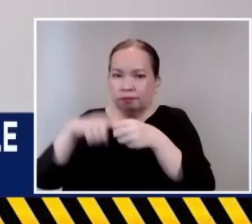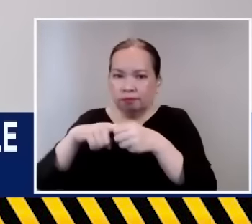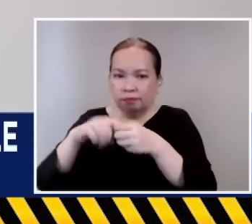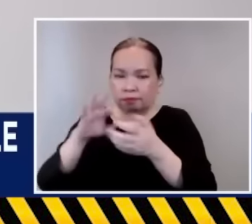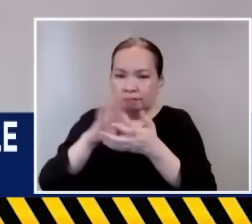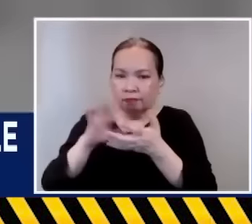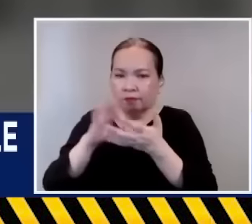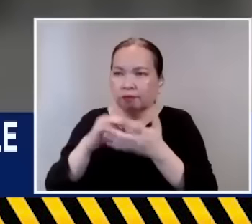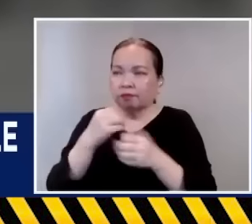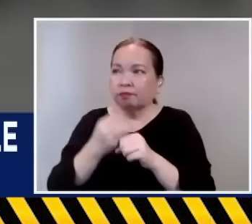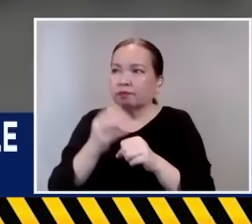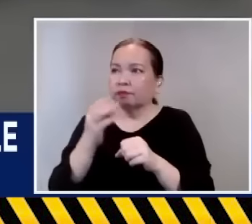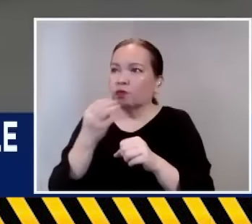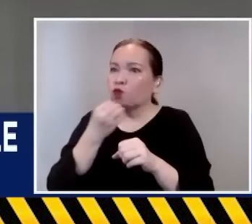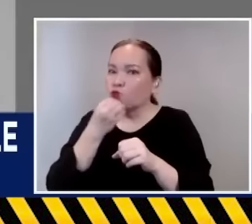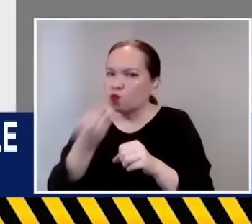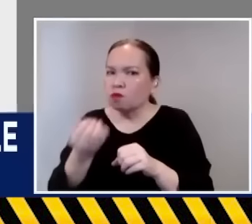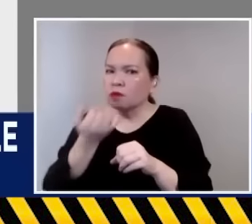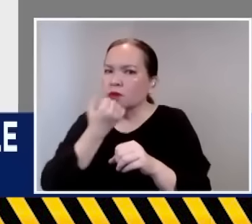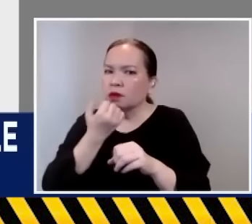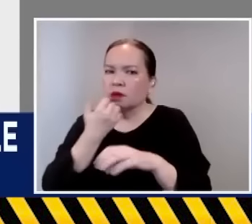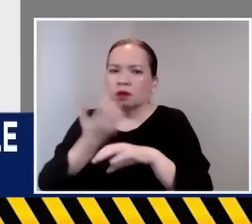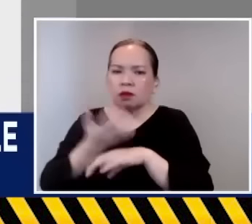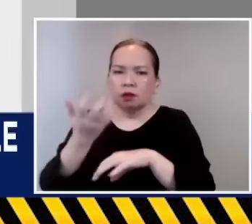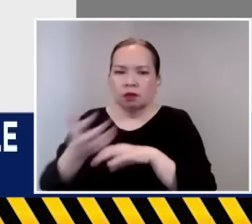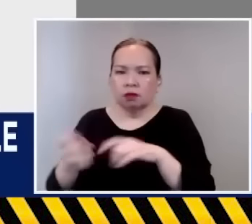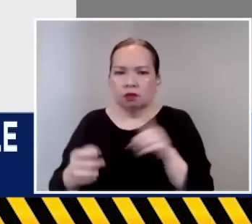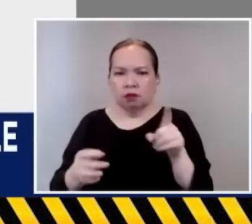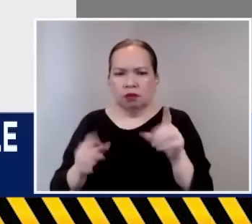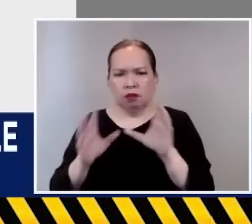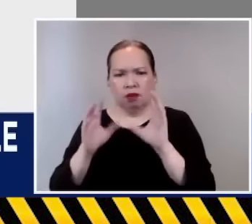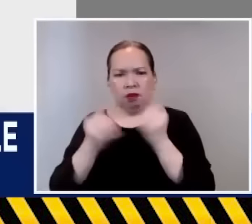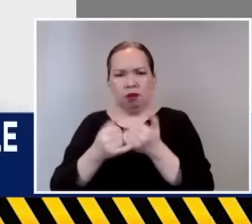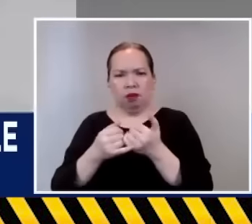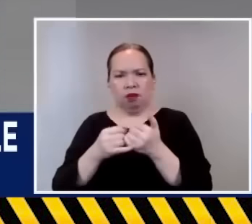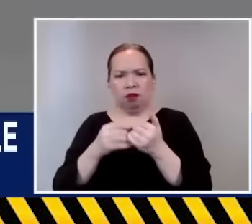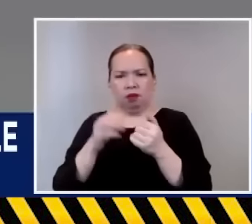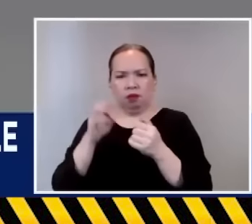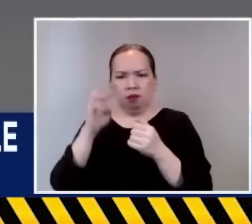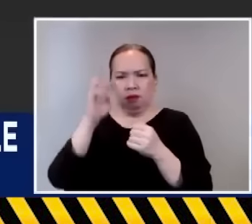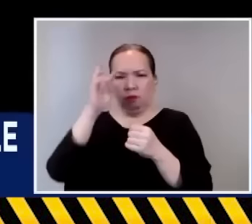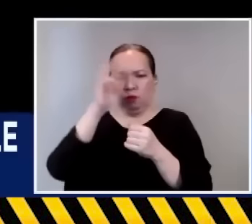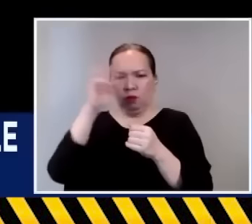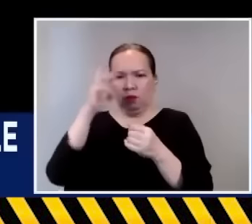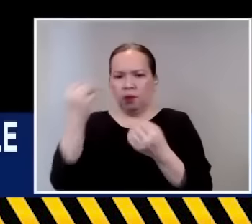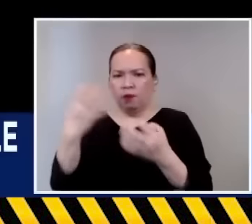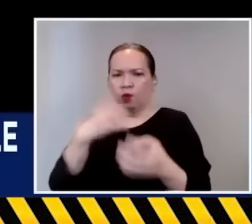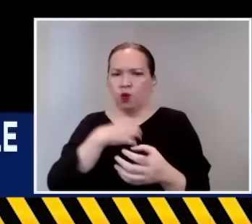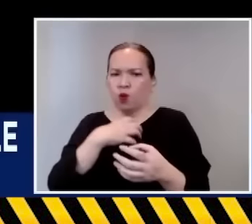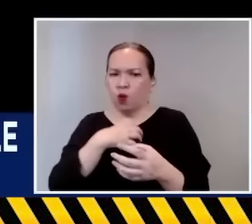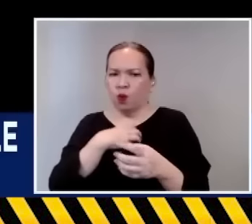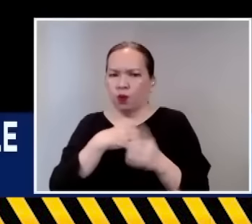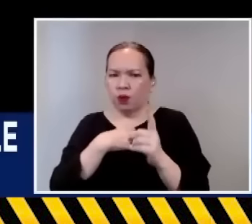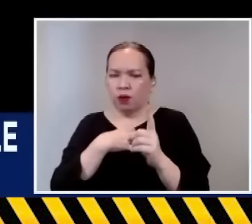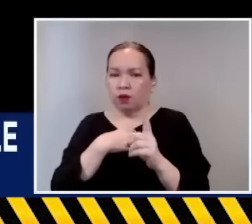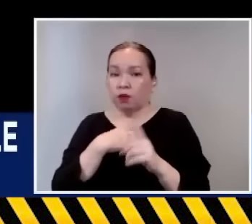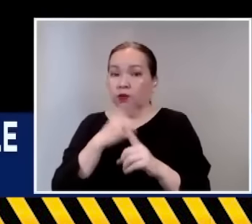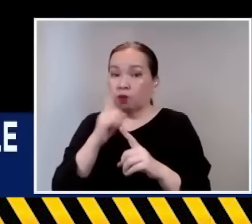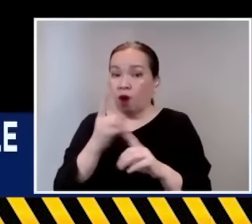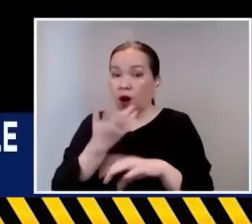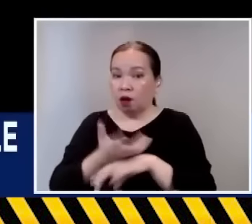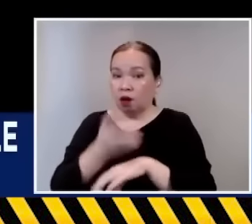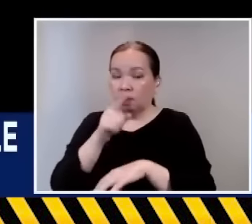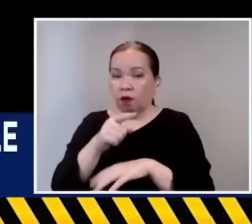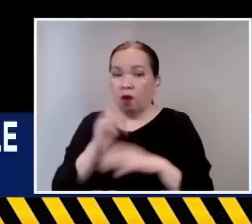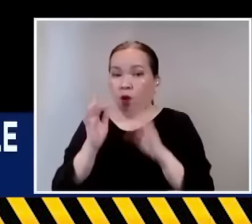and etc. Naalarma ang kumpanya sa dami na natanggap nilang reklamo. Isa sa mga nabiktima ang online